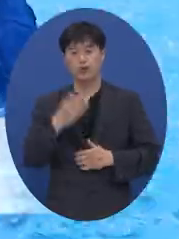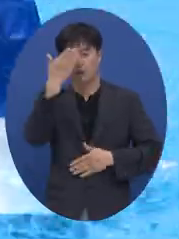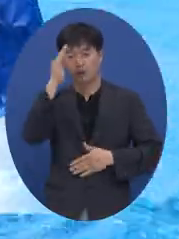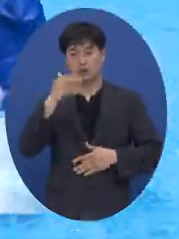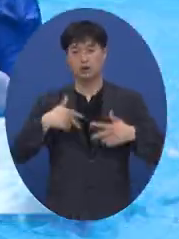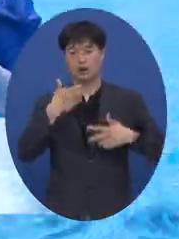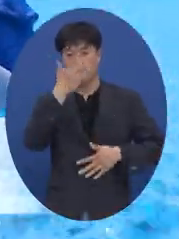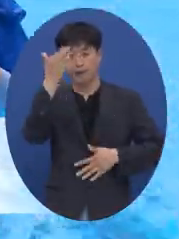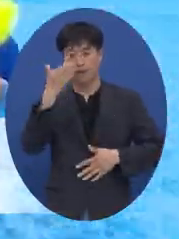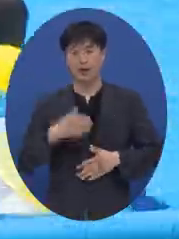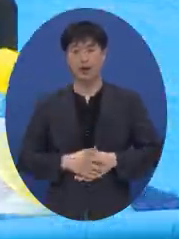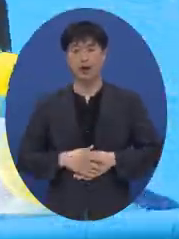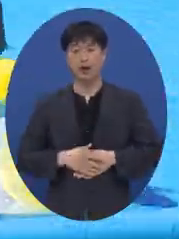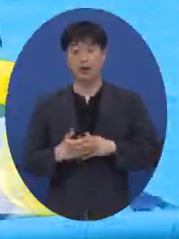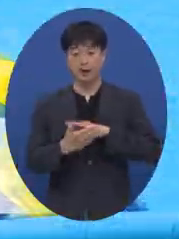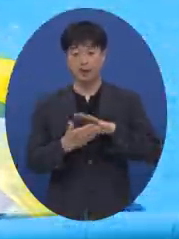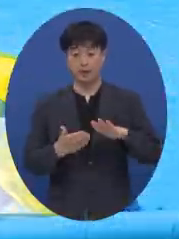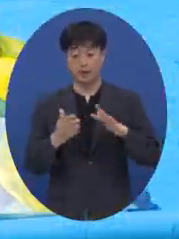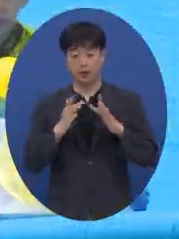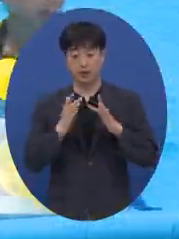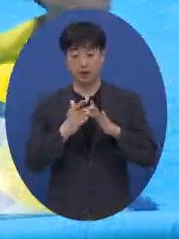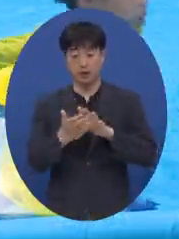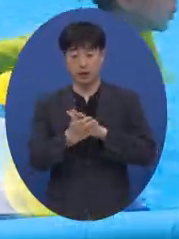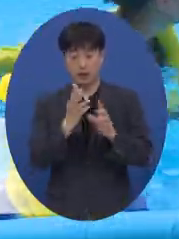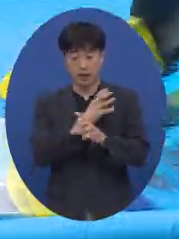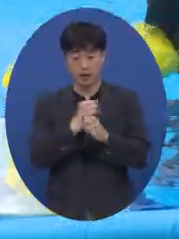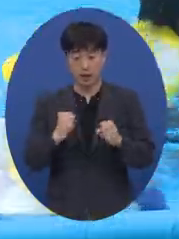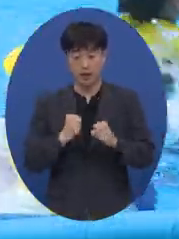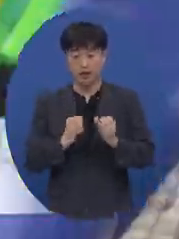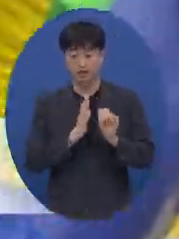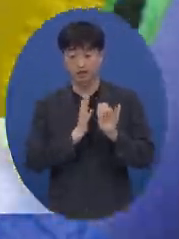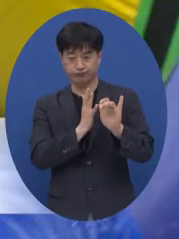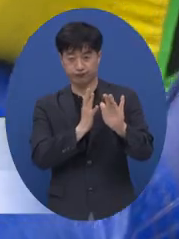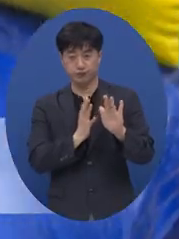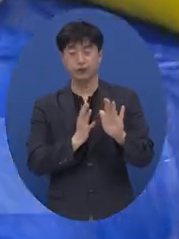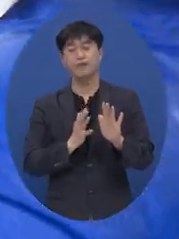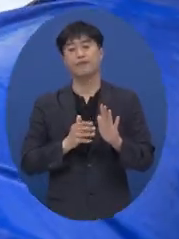누구나 무료로 즐길 수 있으며 사전 온라인 예약과 현장 대기